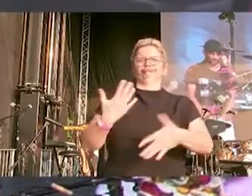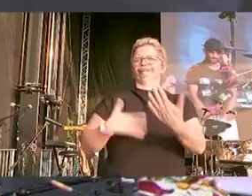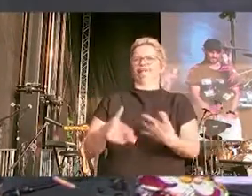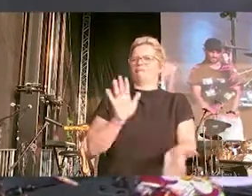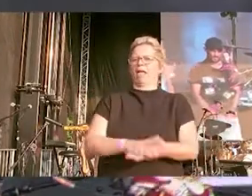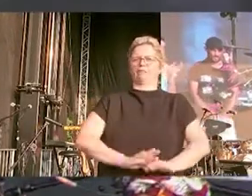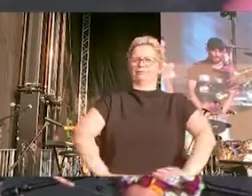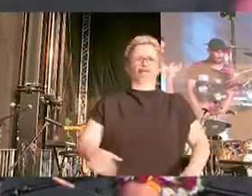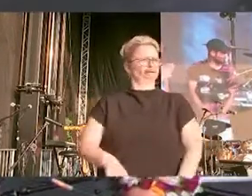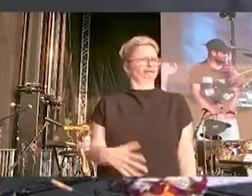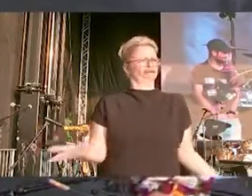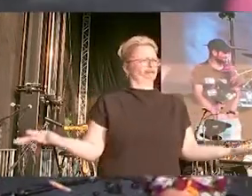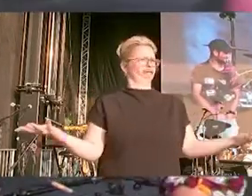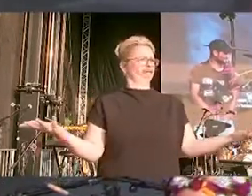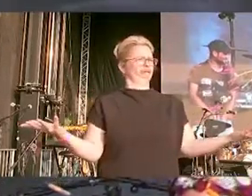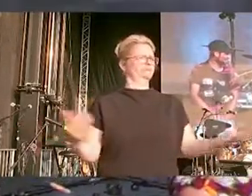wird es schöner.